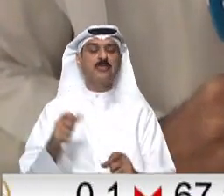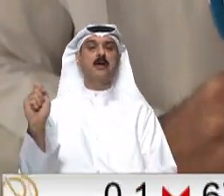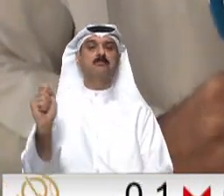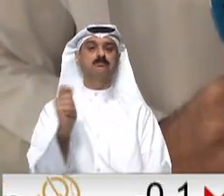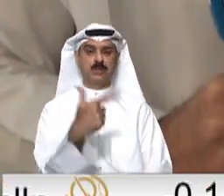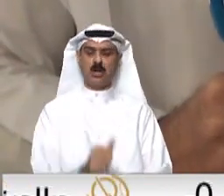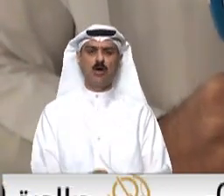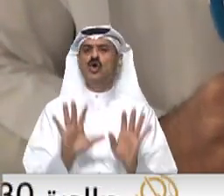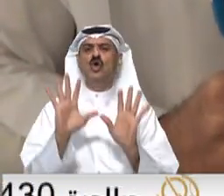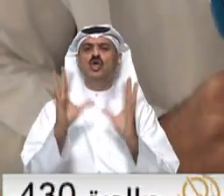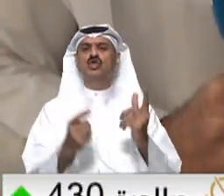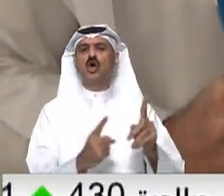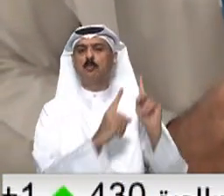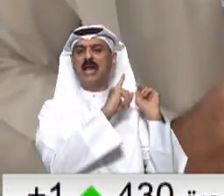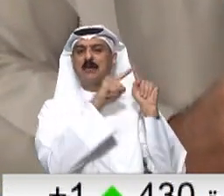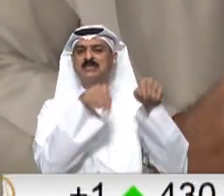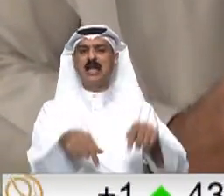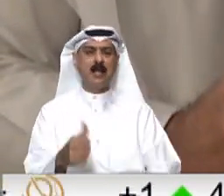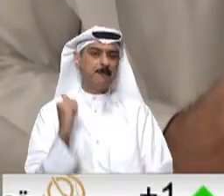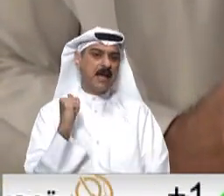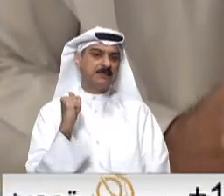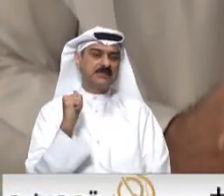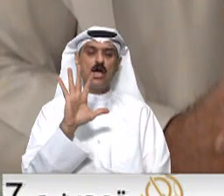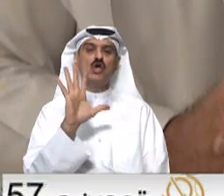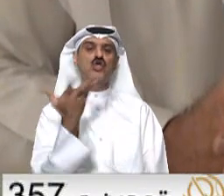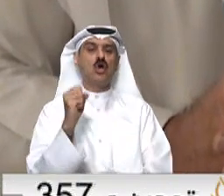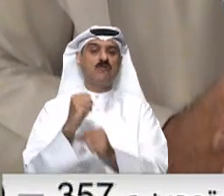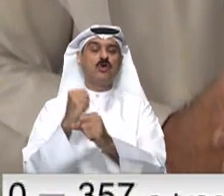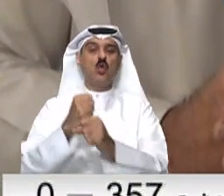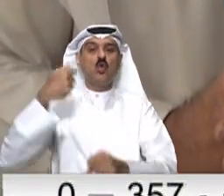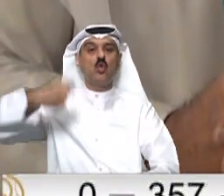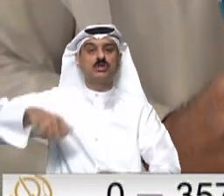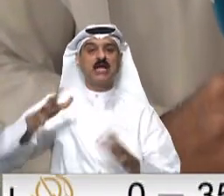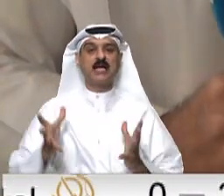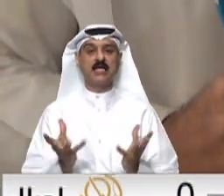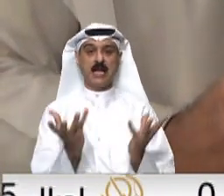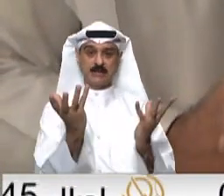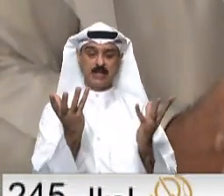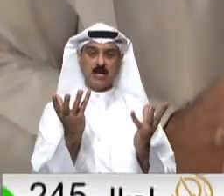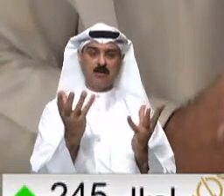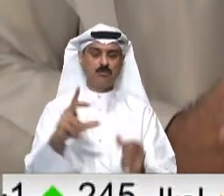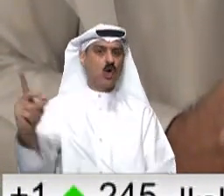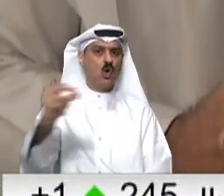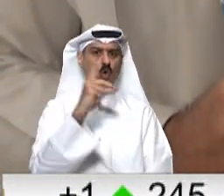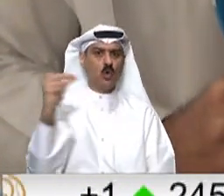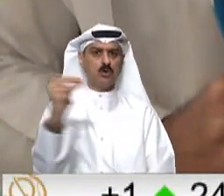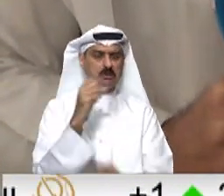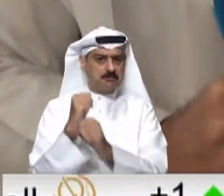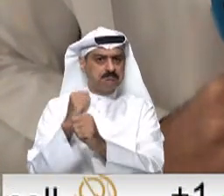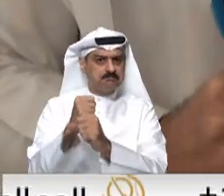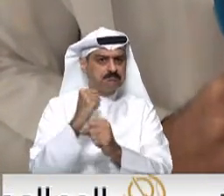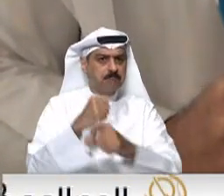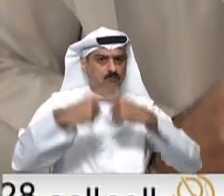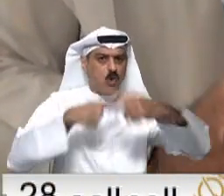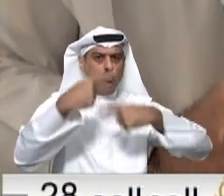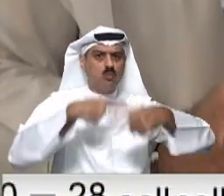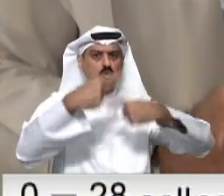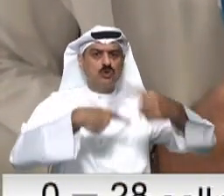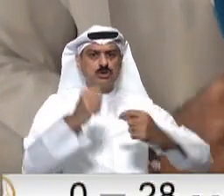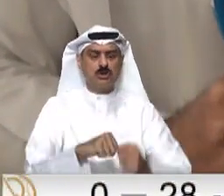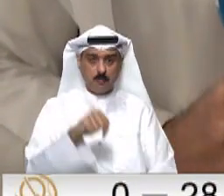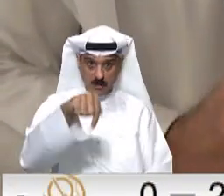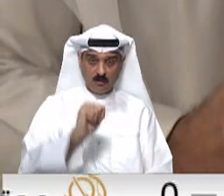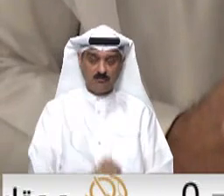وحتى هذه الساعة، وجهود وزارة الأشغال وفرق يعني الطوارئ، ولماذا غرقت